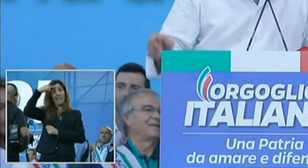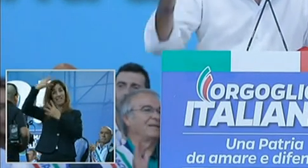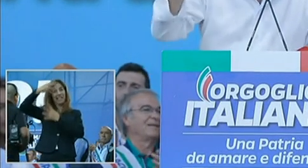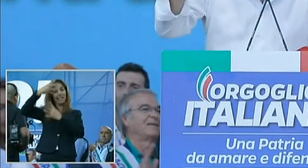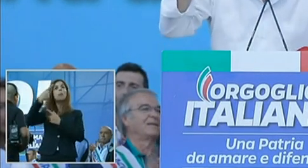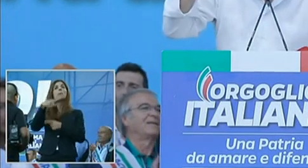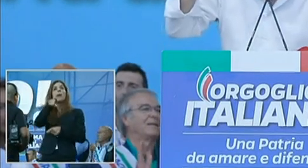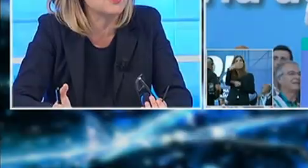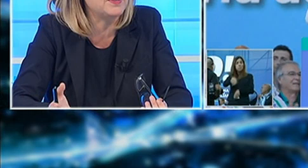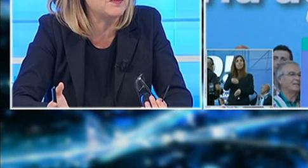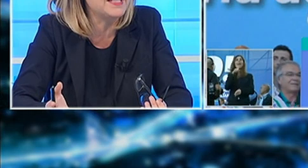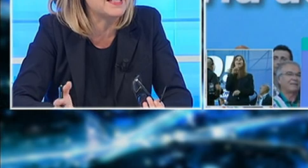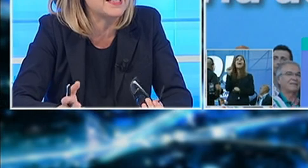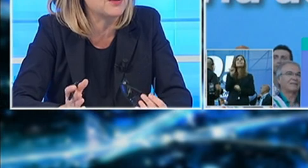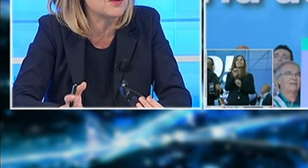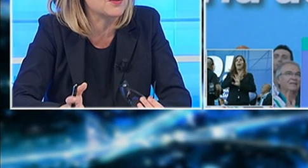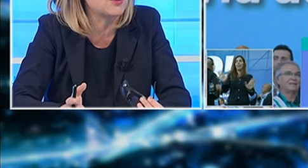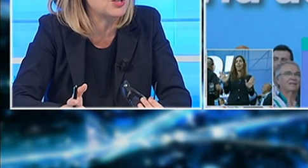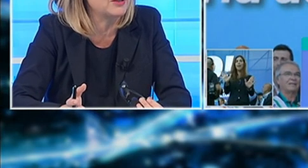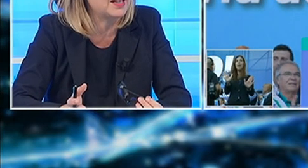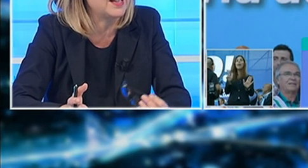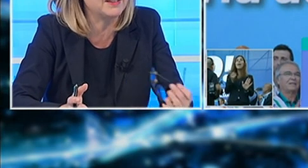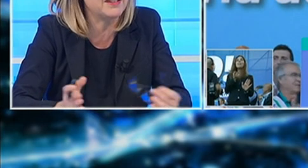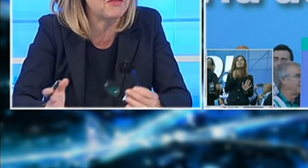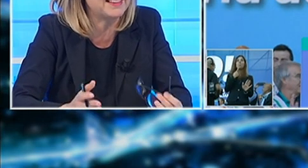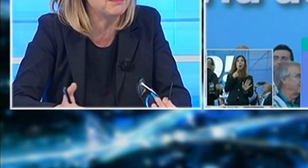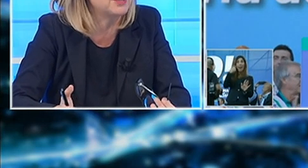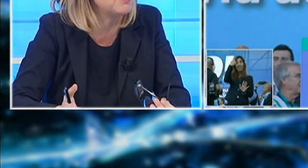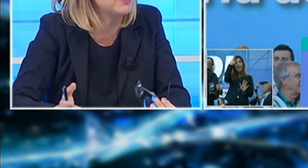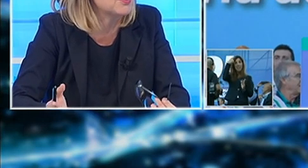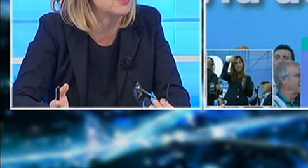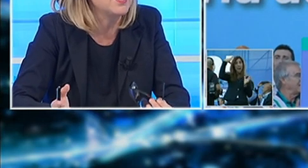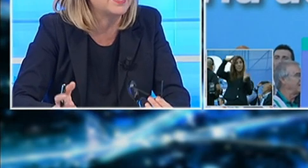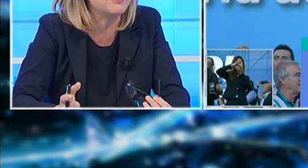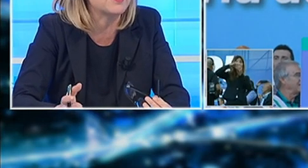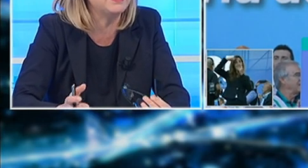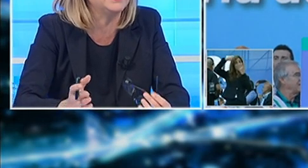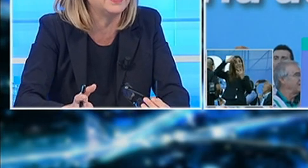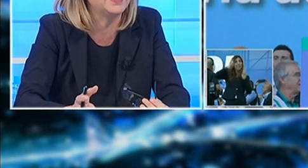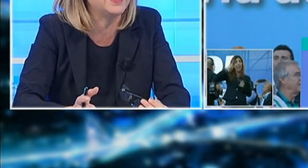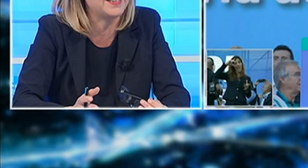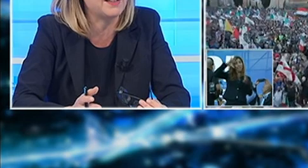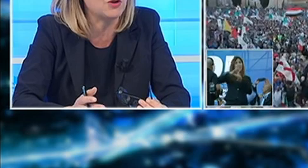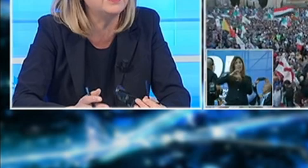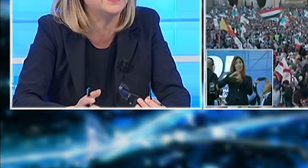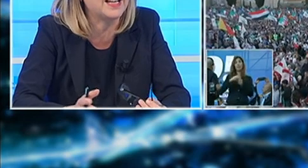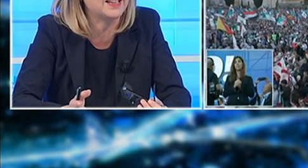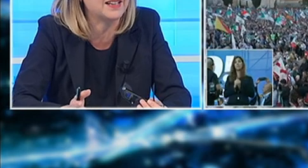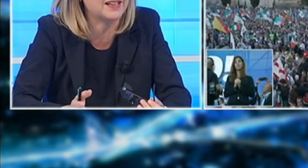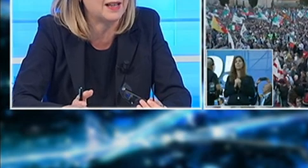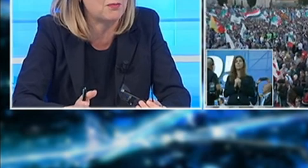Però insomma, è clamoroso. I comizi che si stanno adesso svolgendo nel frattempo da Leopolda sono clamorosamente